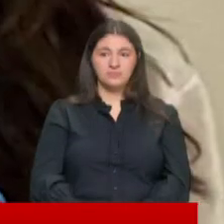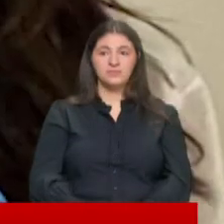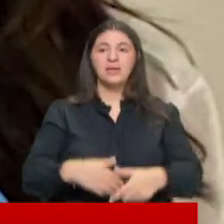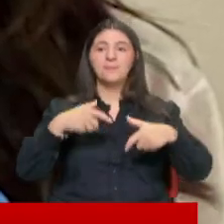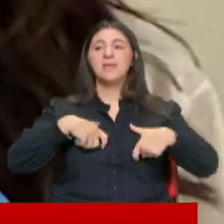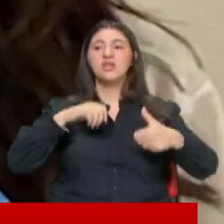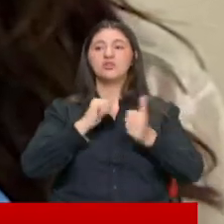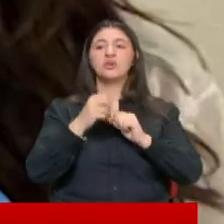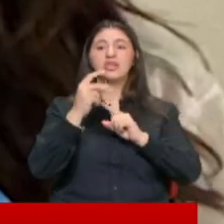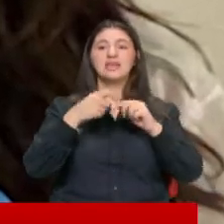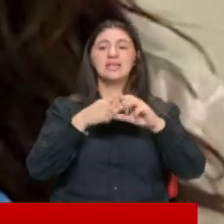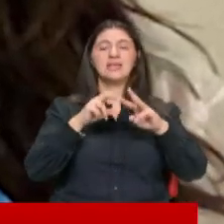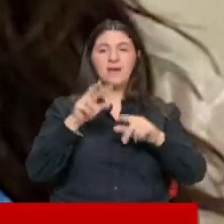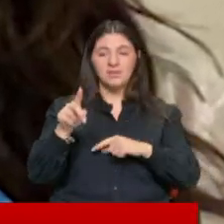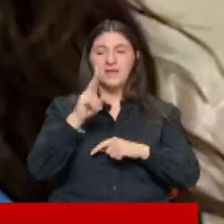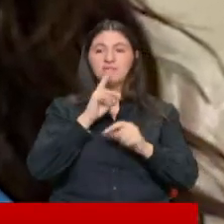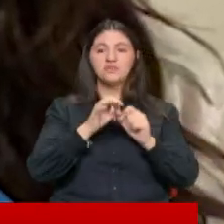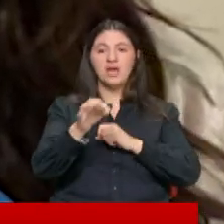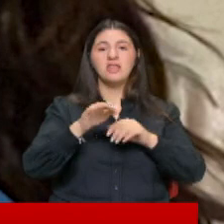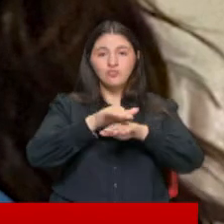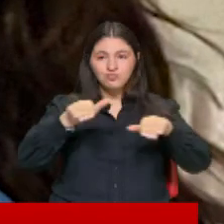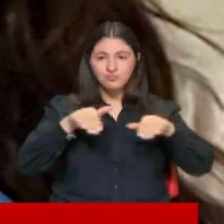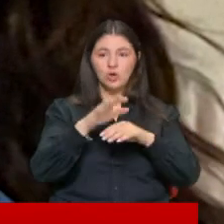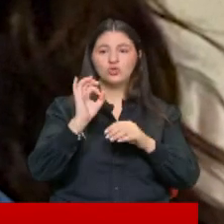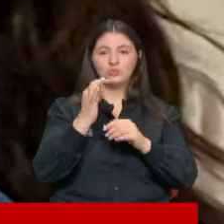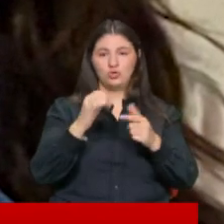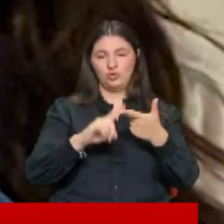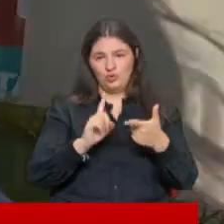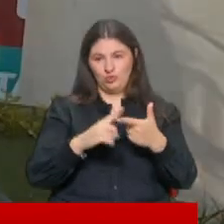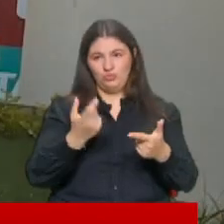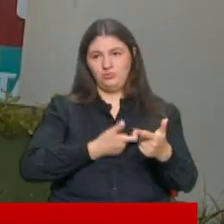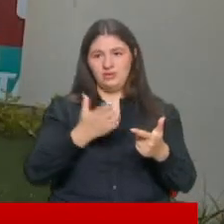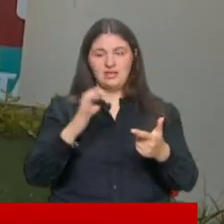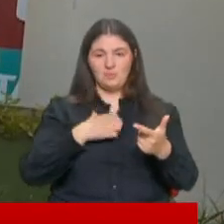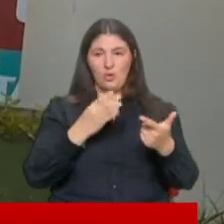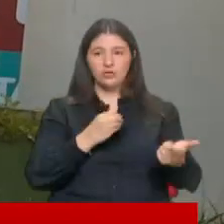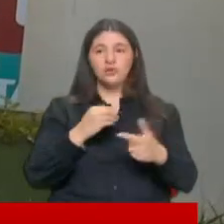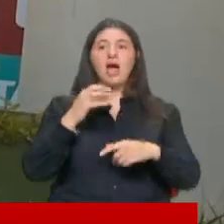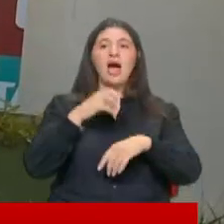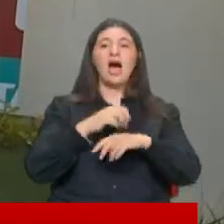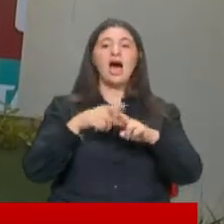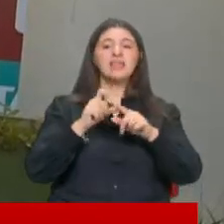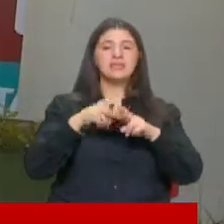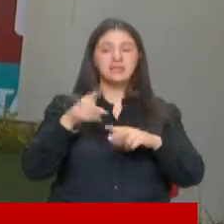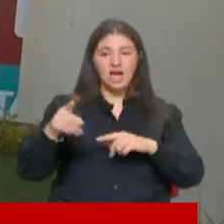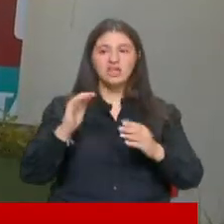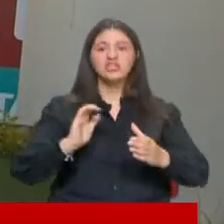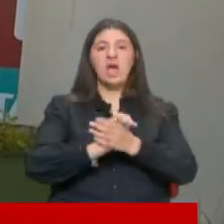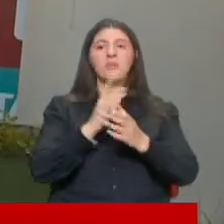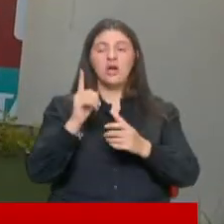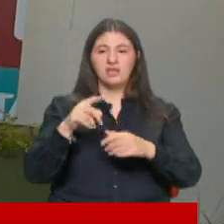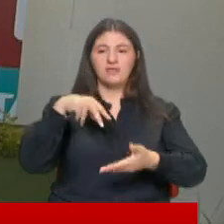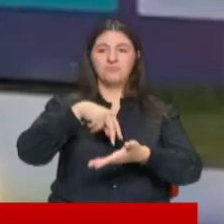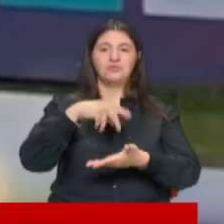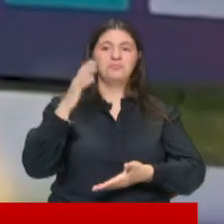Milli sporcu İrem öztekin'de 200 metre kurbağalamada Gümüş madalyanın sahibi oldu Ada Zehra anlatıcı şampiyonada